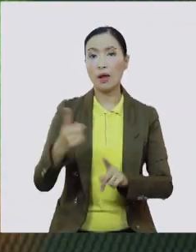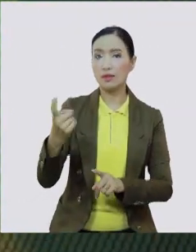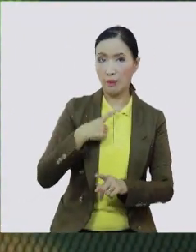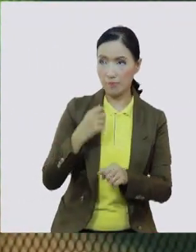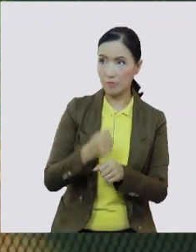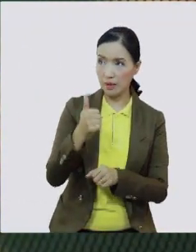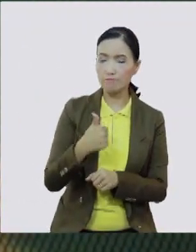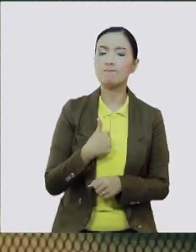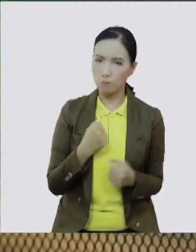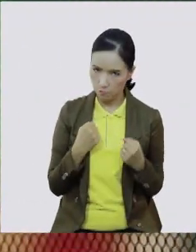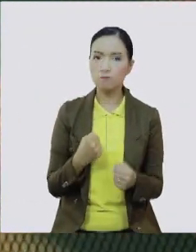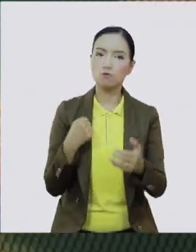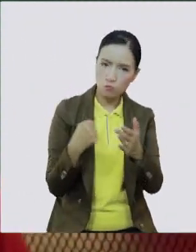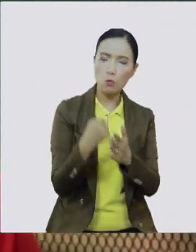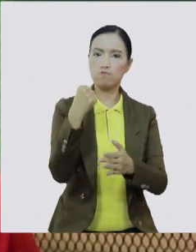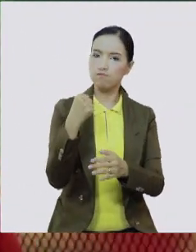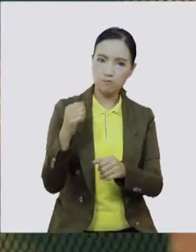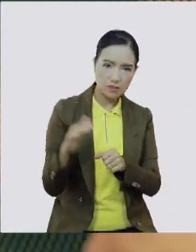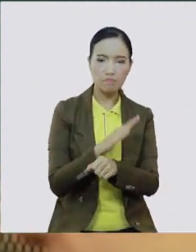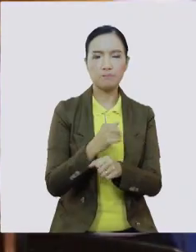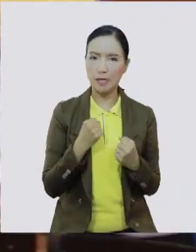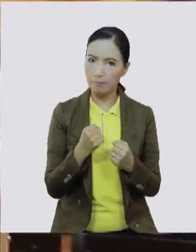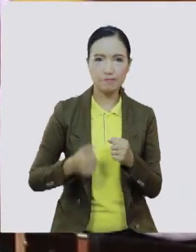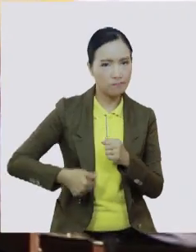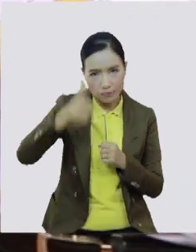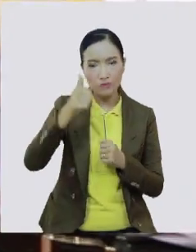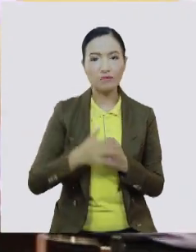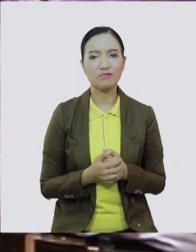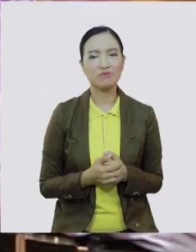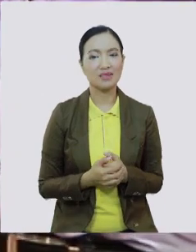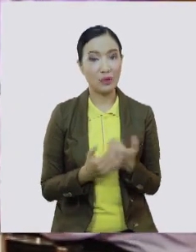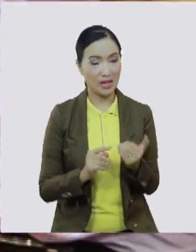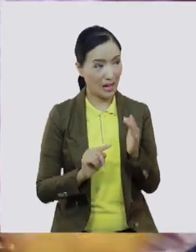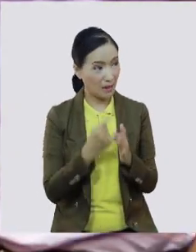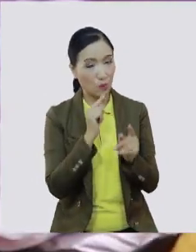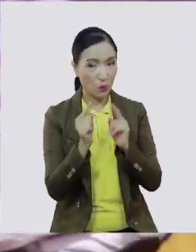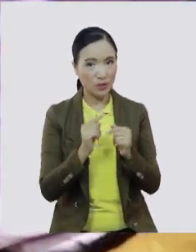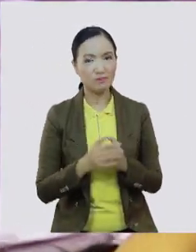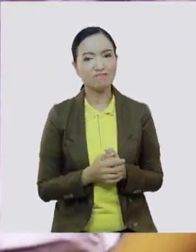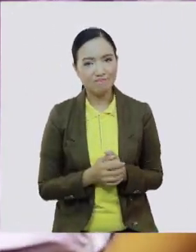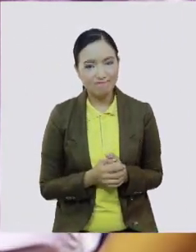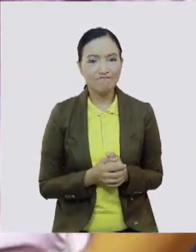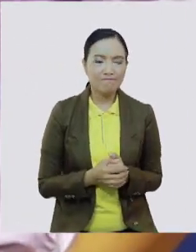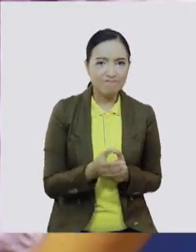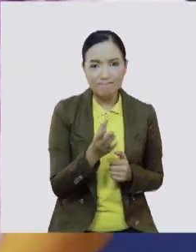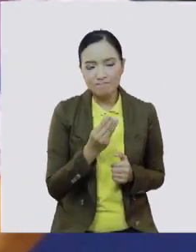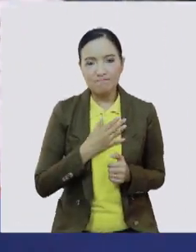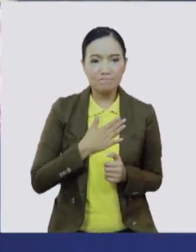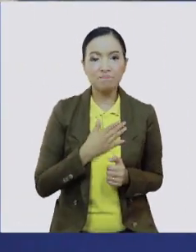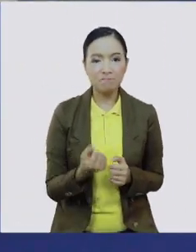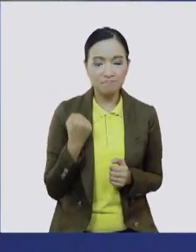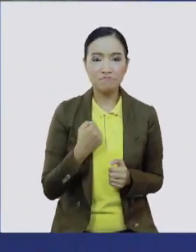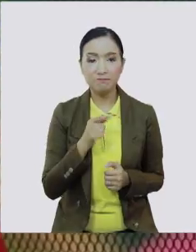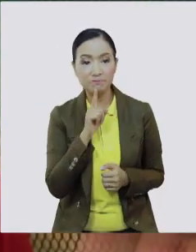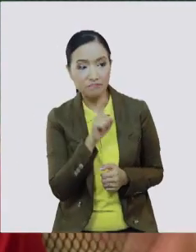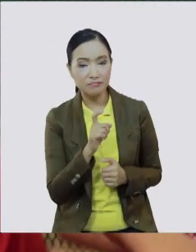ไหมก็จะสู้ให้เต็มที่ สู้ให้เต็มที ่แล้วก็ดีที่สุด นี่เพิ่งเริ่มต้นคุยนะฮะเรื่องราวแรงบันดาลใจก็เข้มข้นแล้วผมขออนุญาตถ